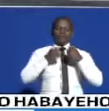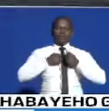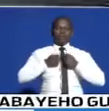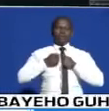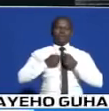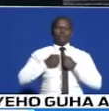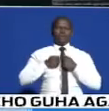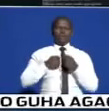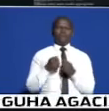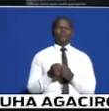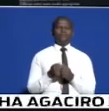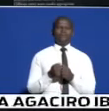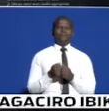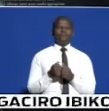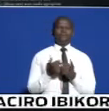izina